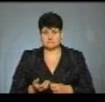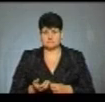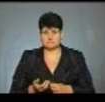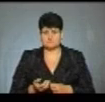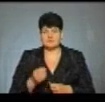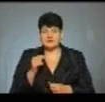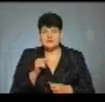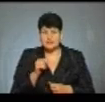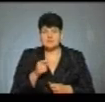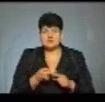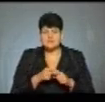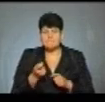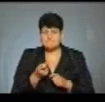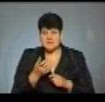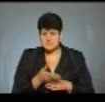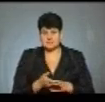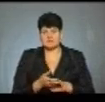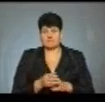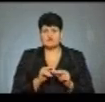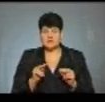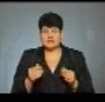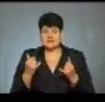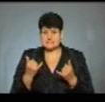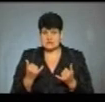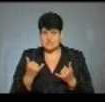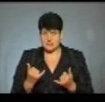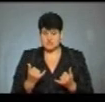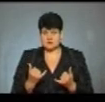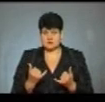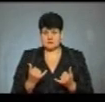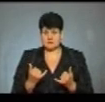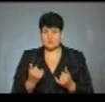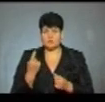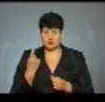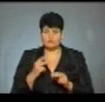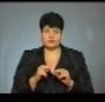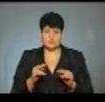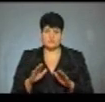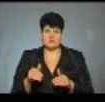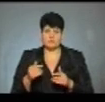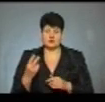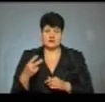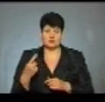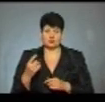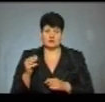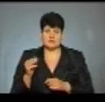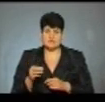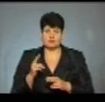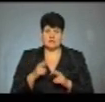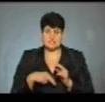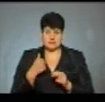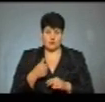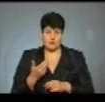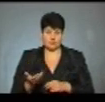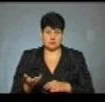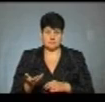там, ну, це мізер взагалі. Так? Тому що вчитель зараз, якщо там молодому вчителю ми дамо 21 тисячу в кінці року